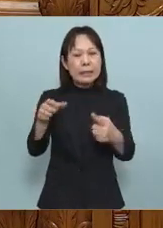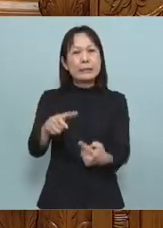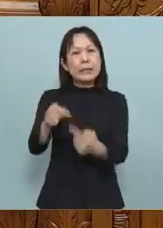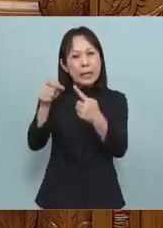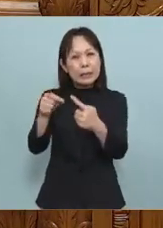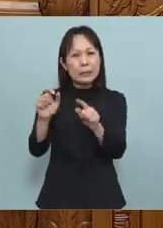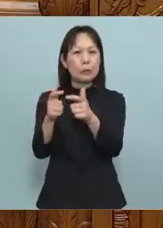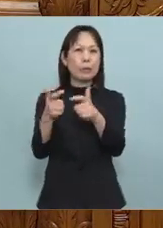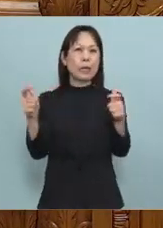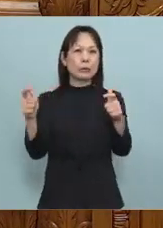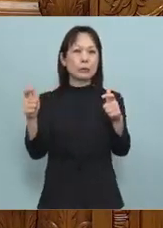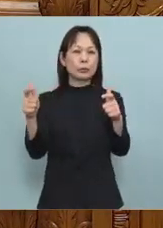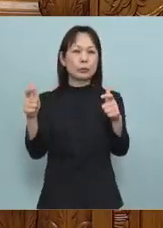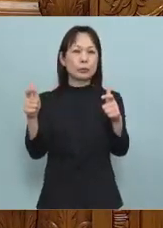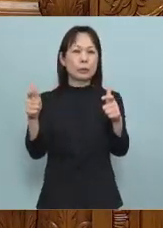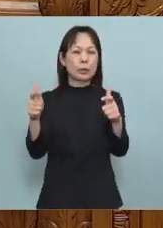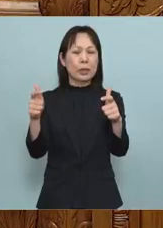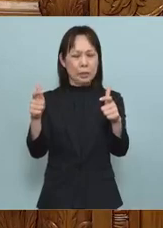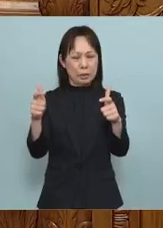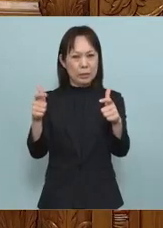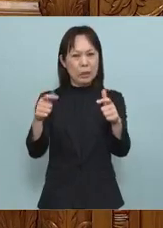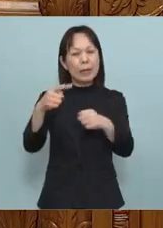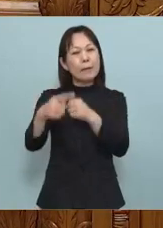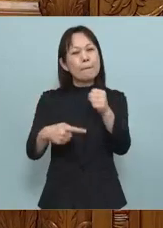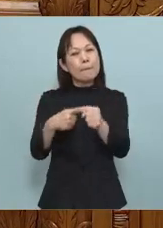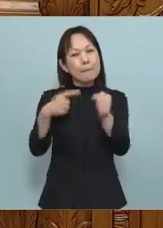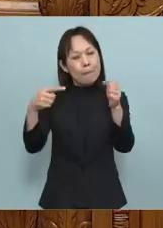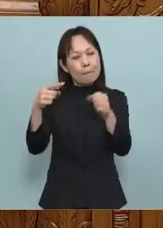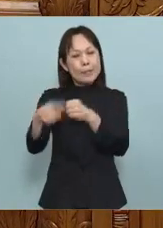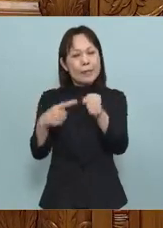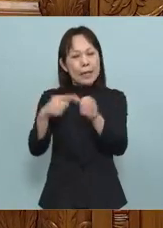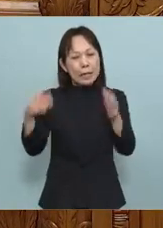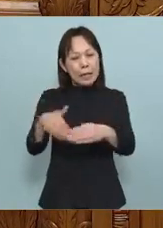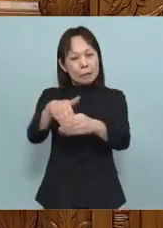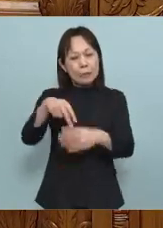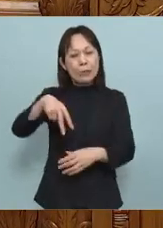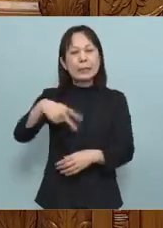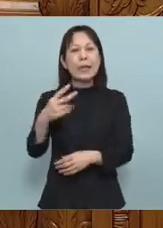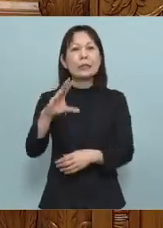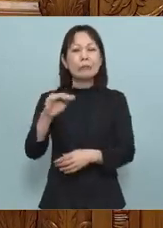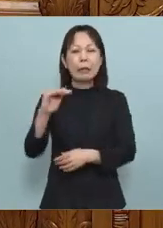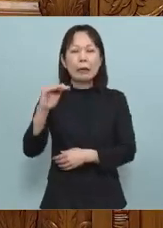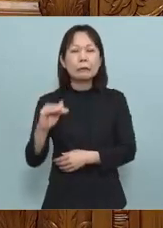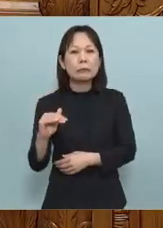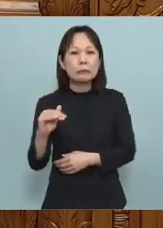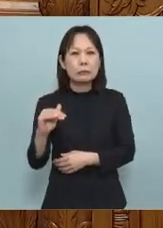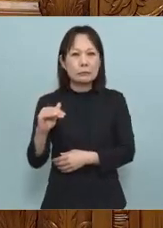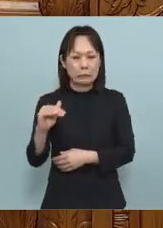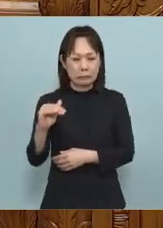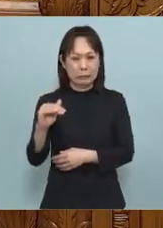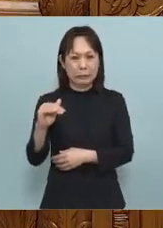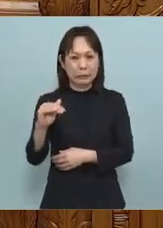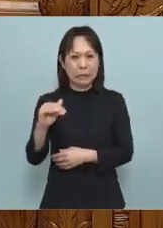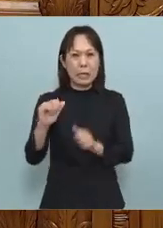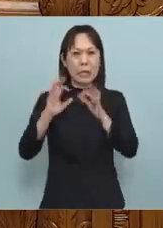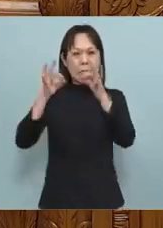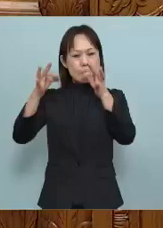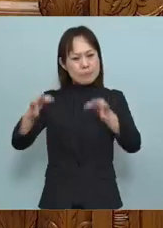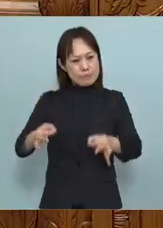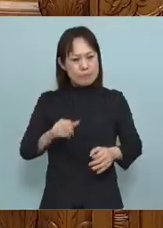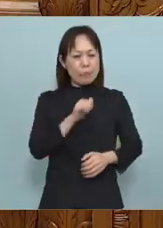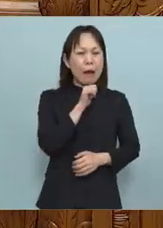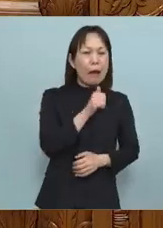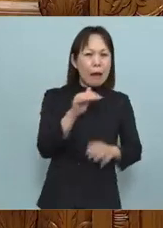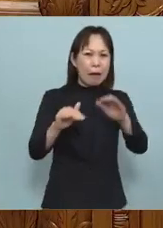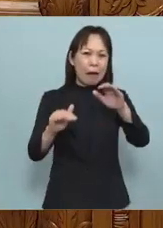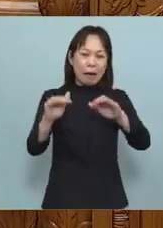フルタイムで働いても年収200万円に満たないワーキングプアを生み出し、格差と貧困を拡大し、